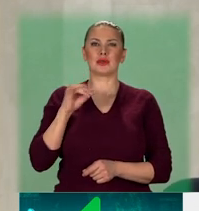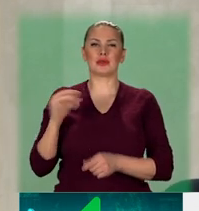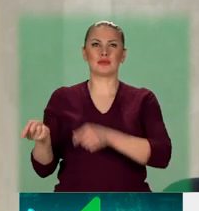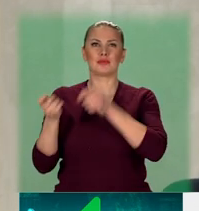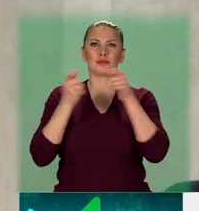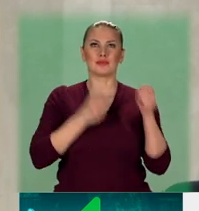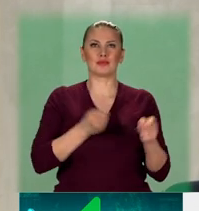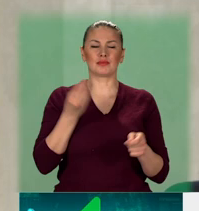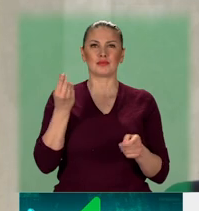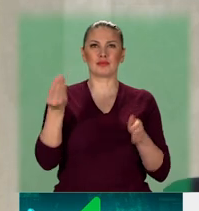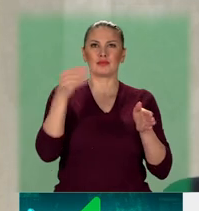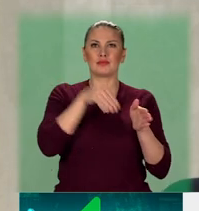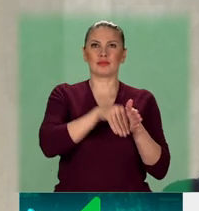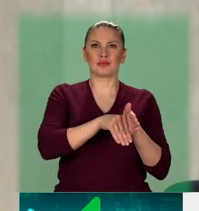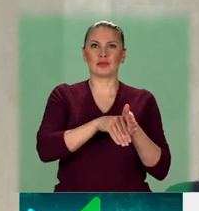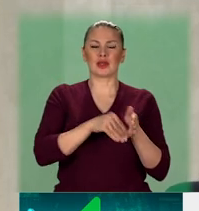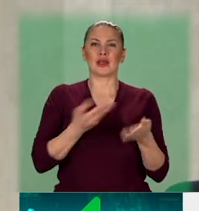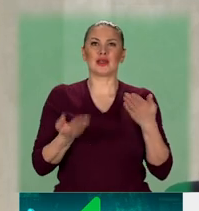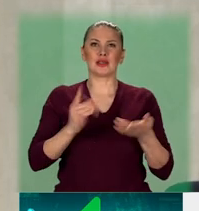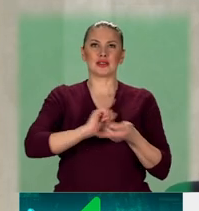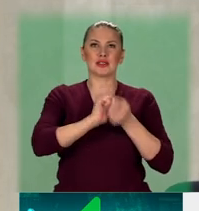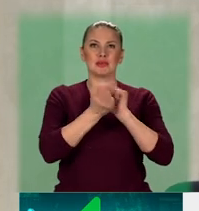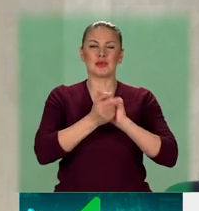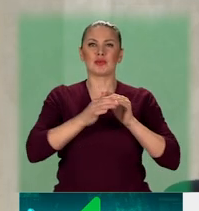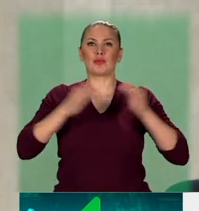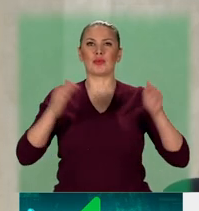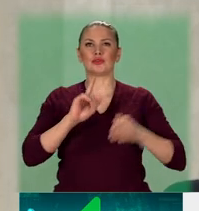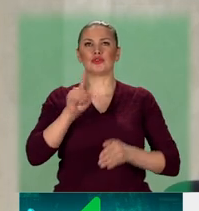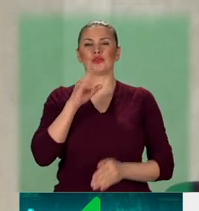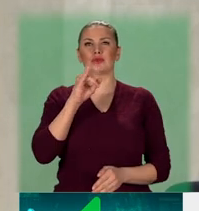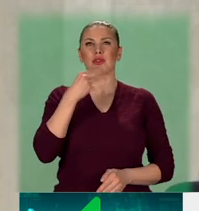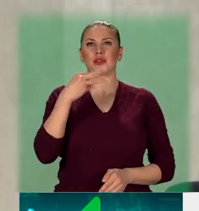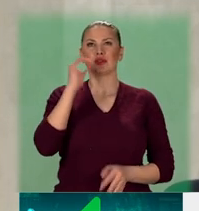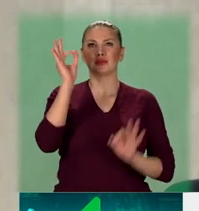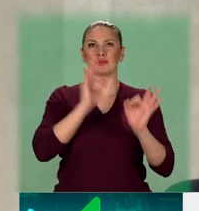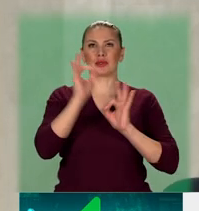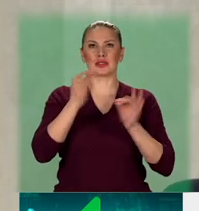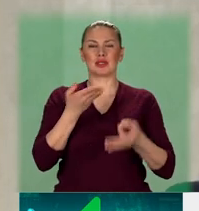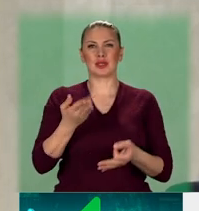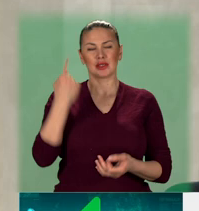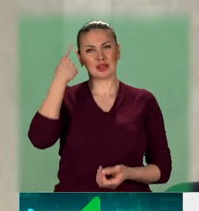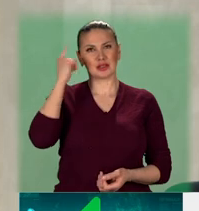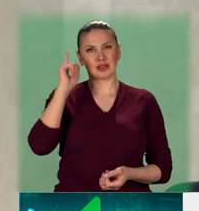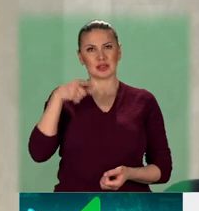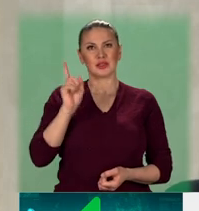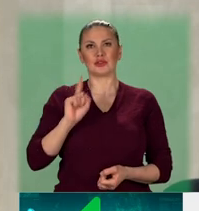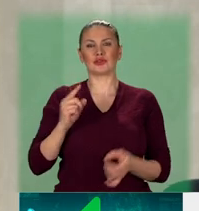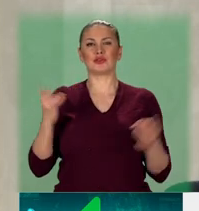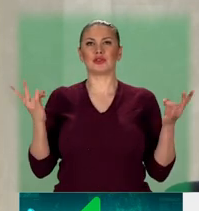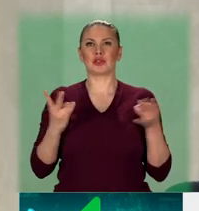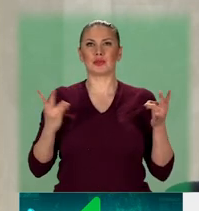и, соответственно, изменения чем более чем на 30% доходной части, это признак того, что